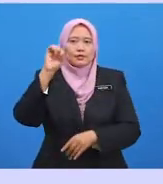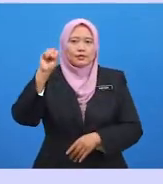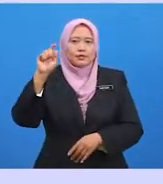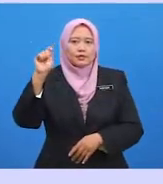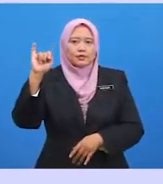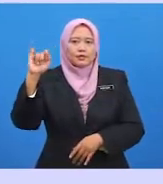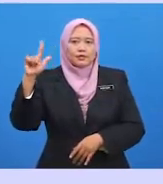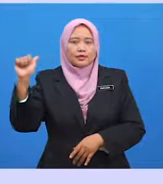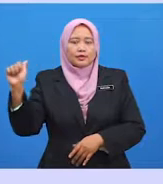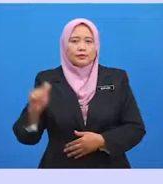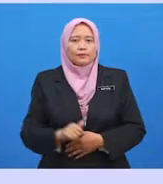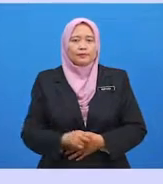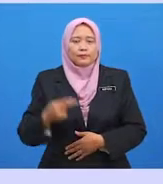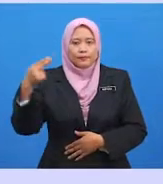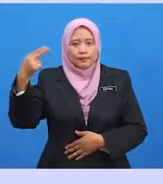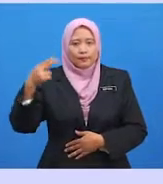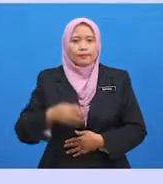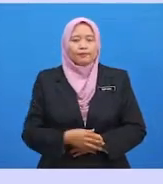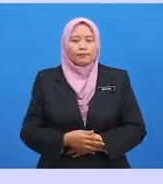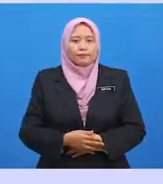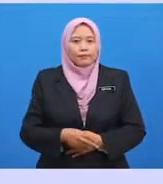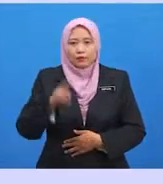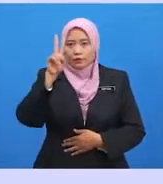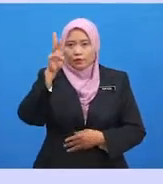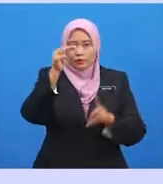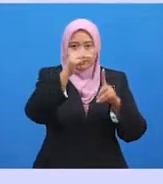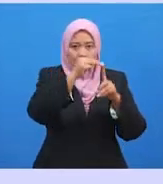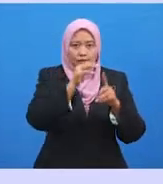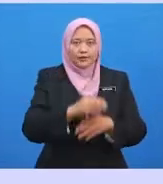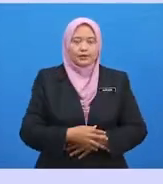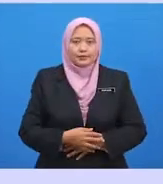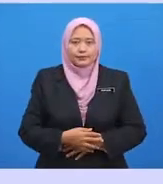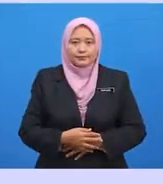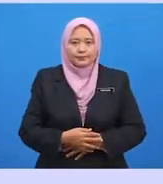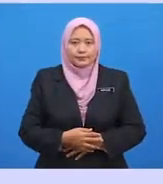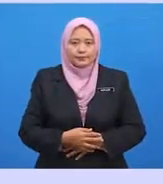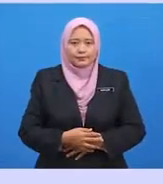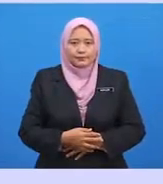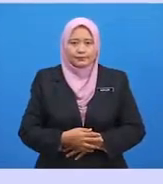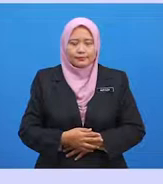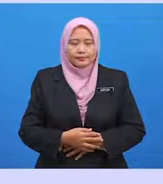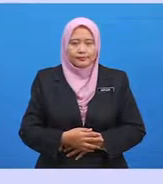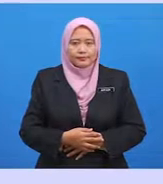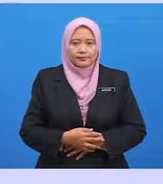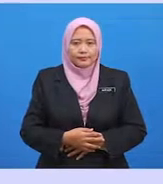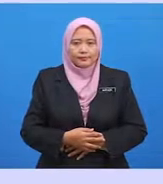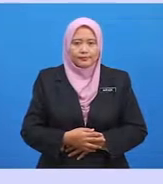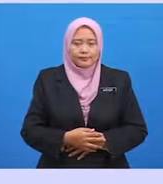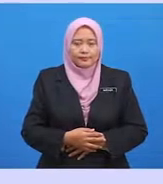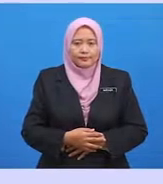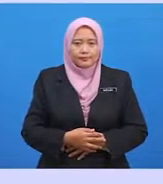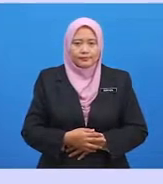Dua matanya murid-murid Hai murid-murid sedang mencapai jawabannya jika sudah Mari kita SMA